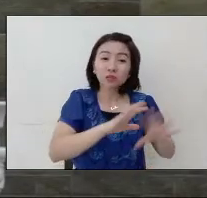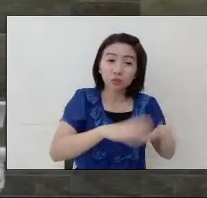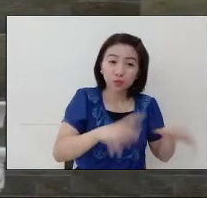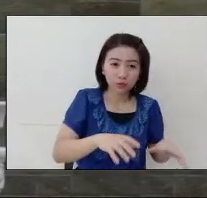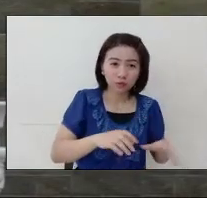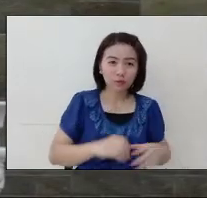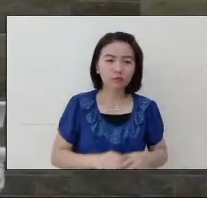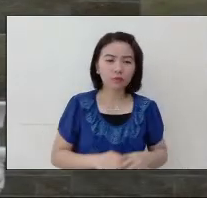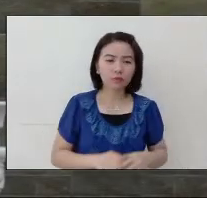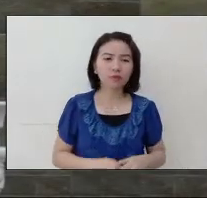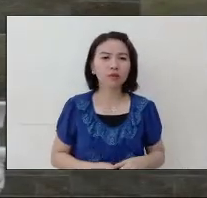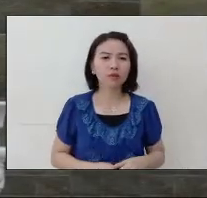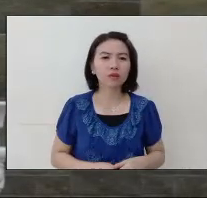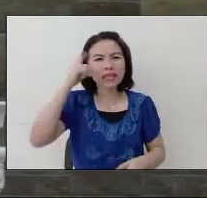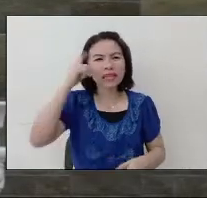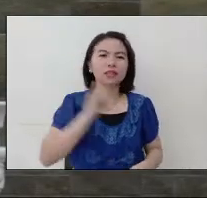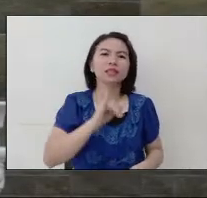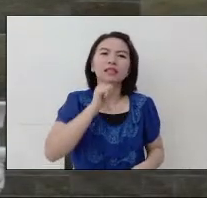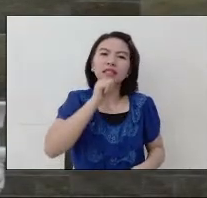doing.